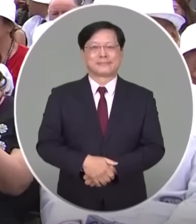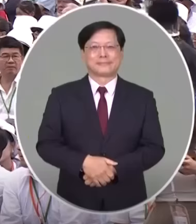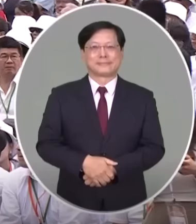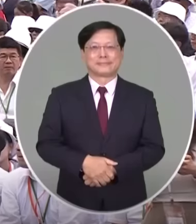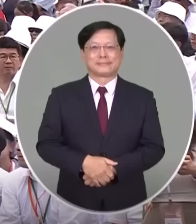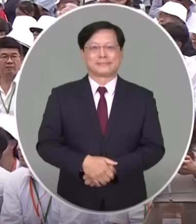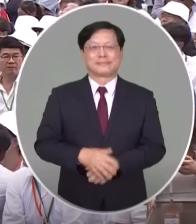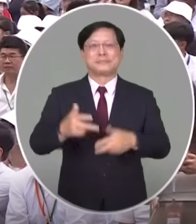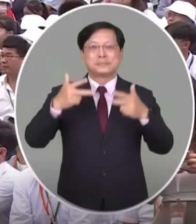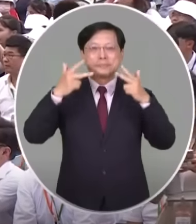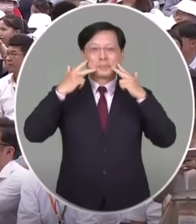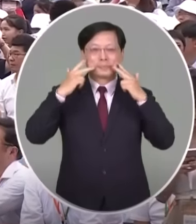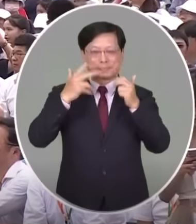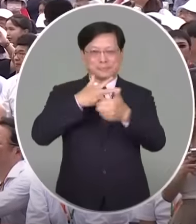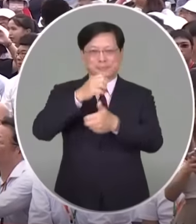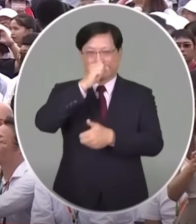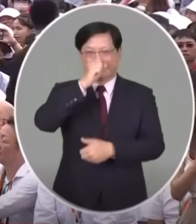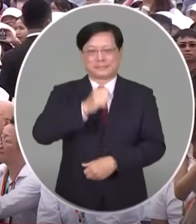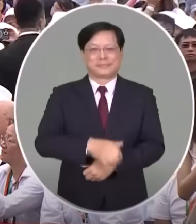大家好。